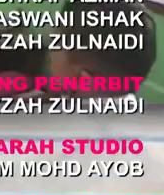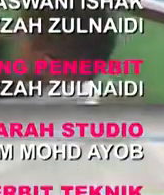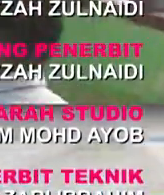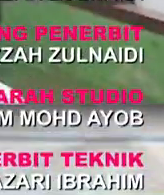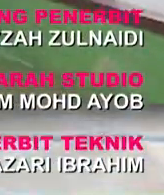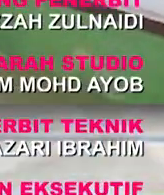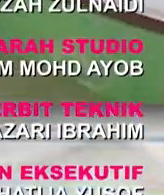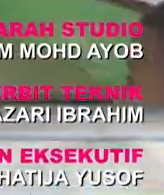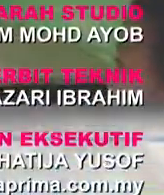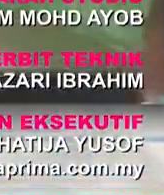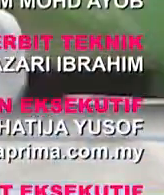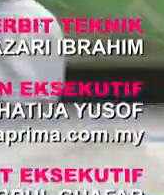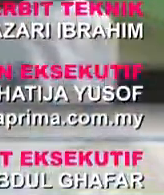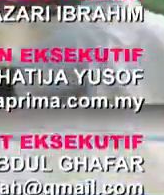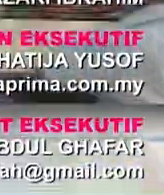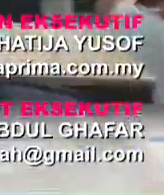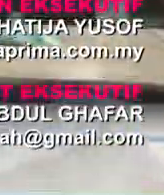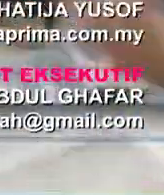kita tidak boleh